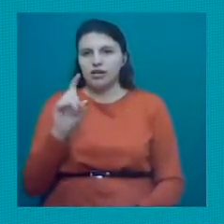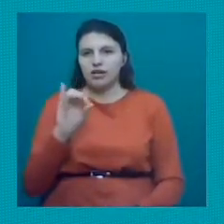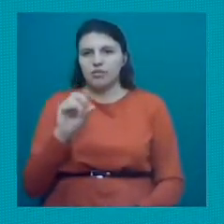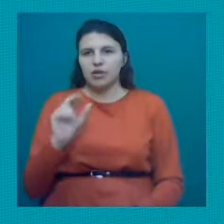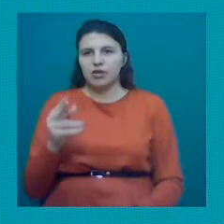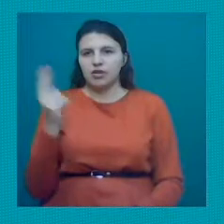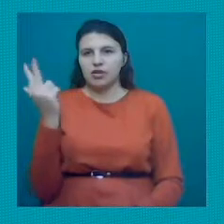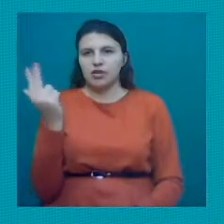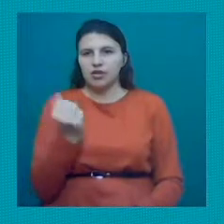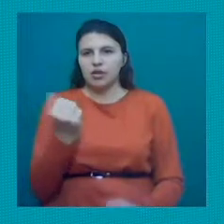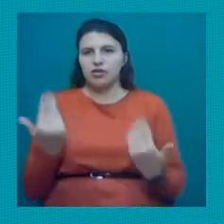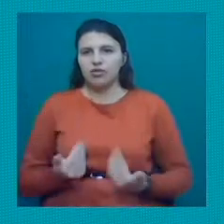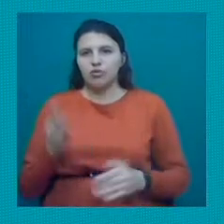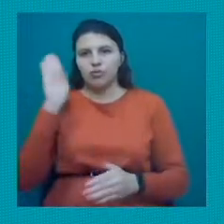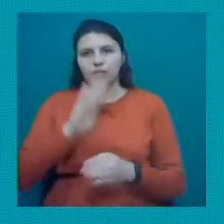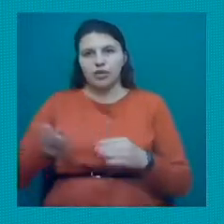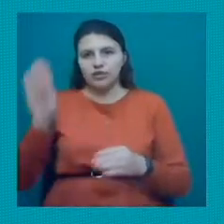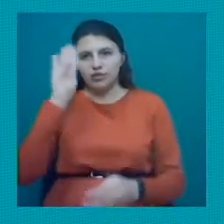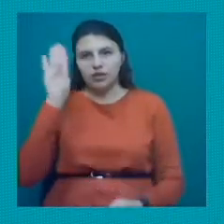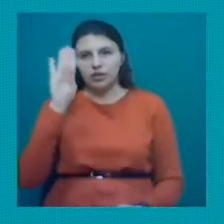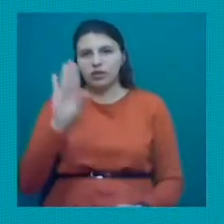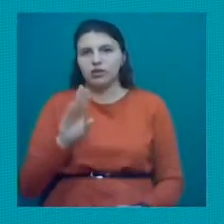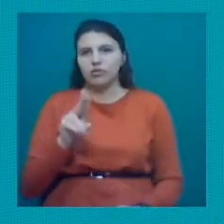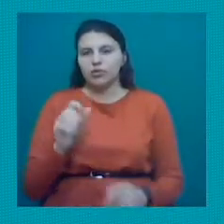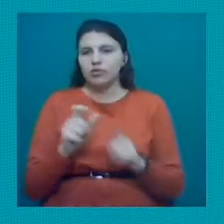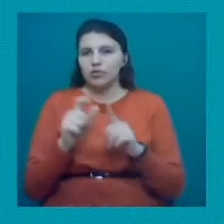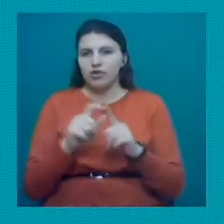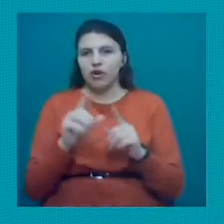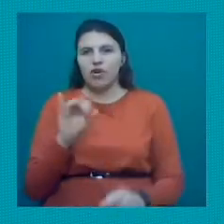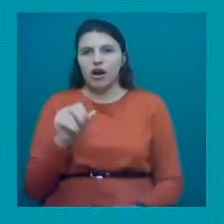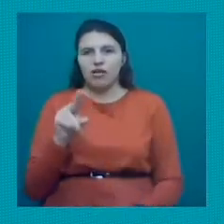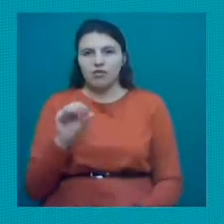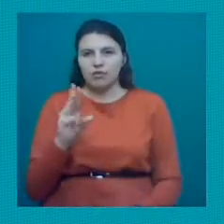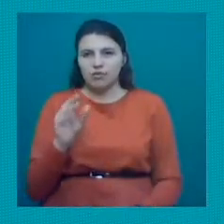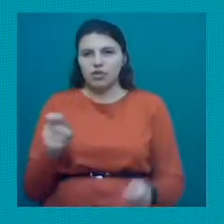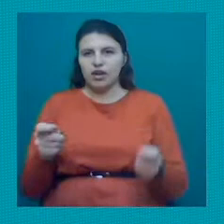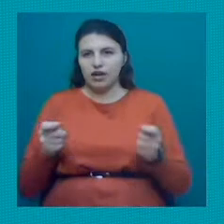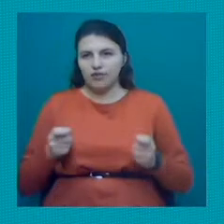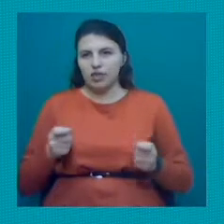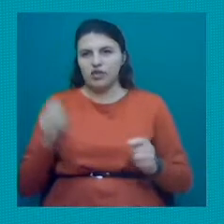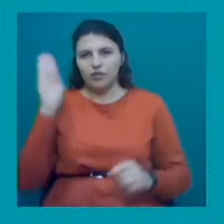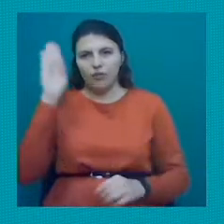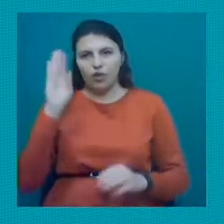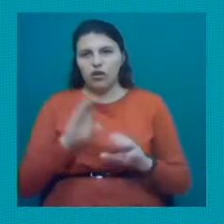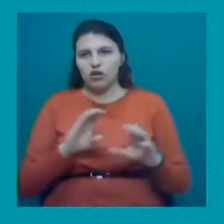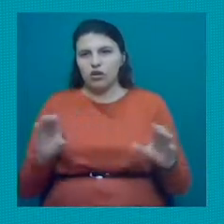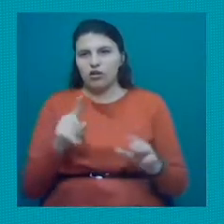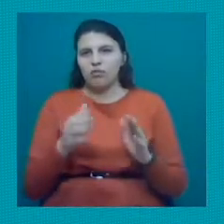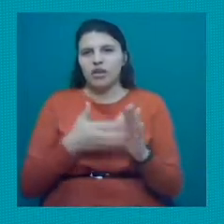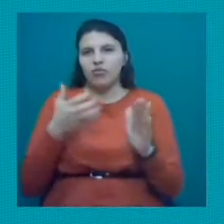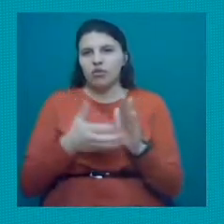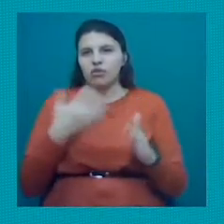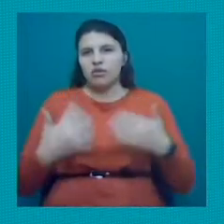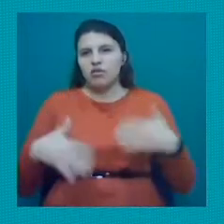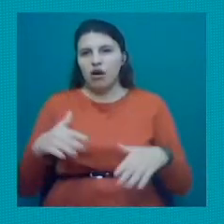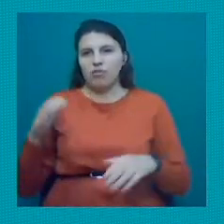словами керівниці комітету мікрорайону Ради Вишемирської, вода не дістає туди через низький тиск у водогоні. Чому так та